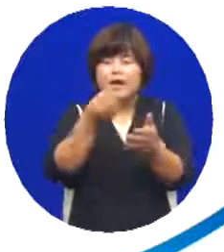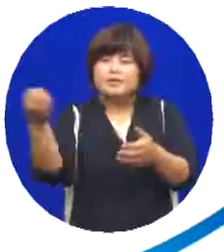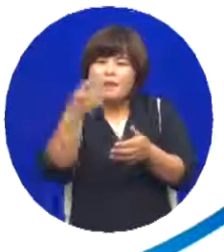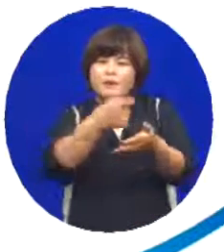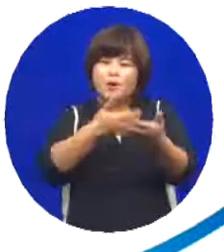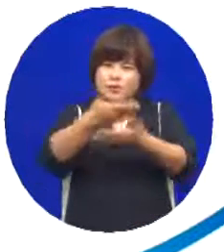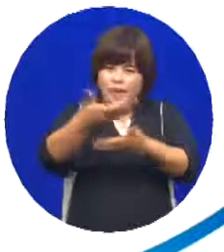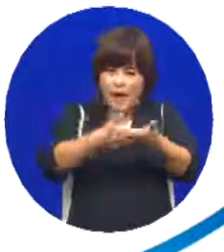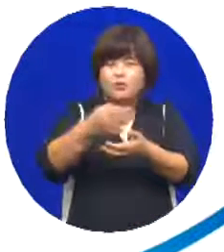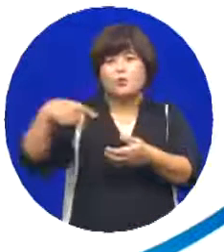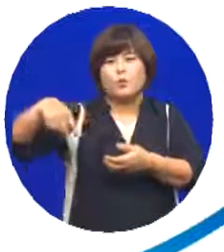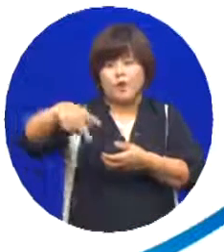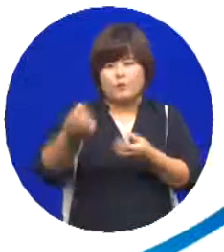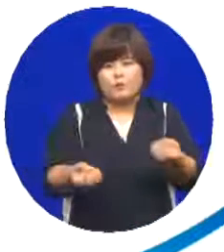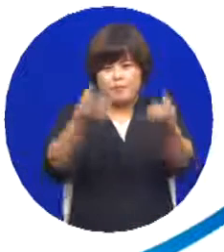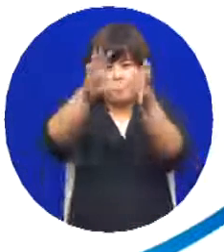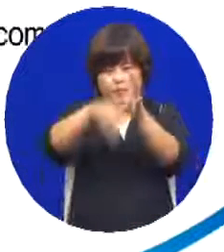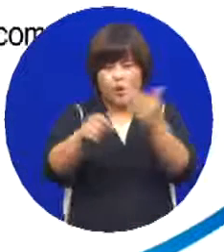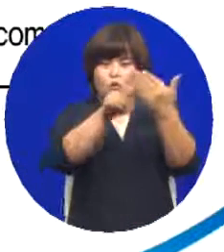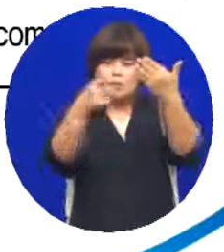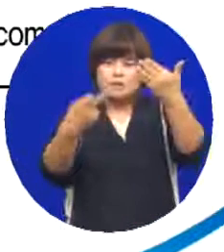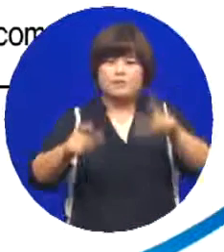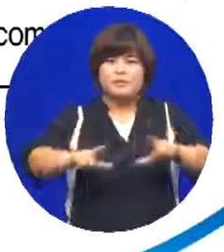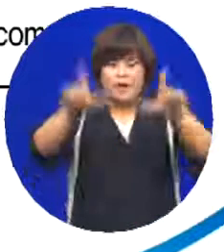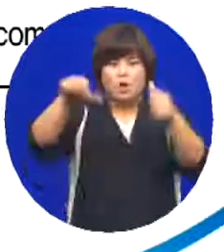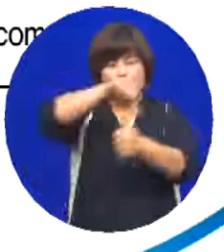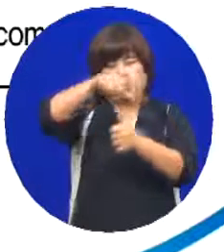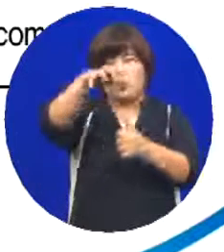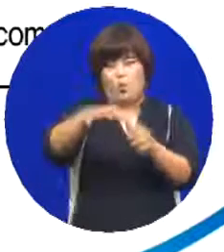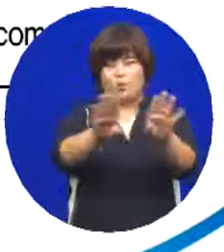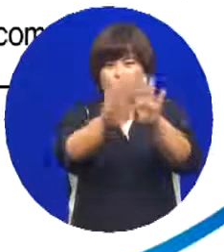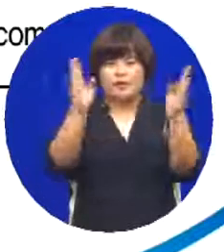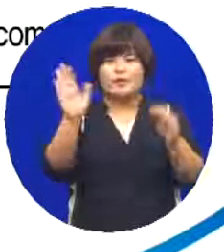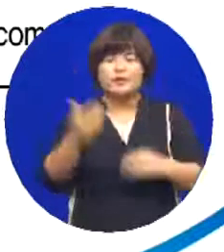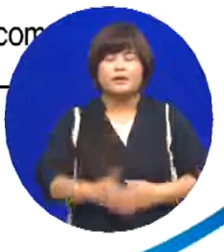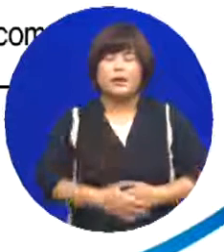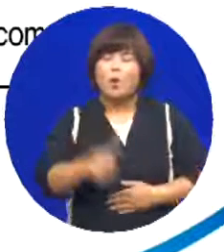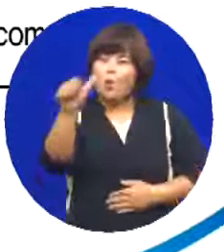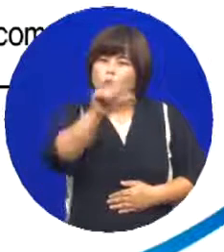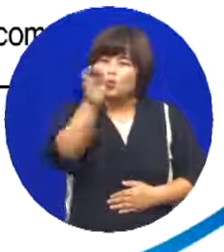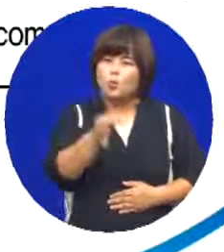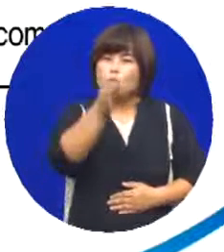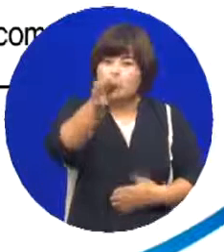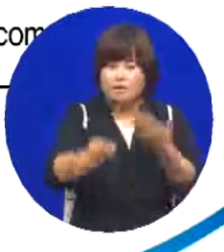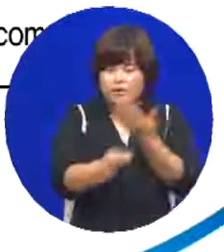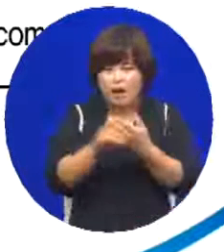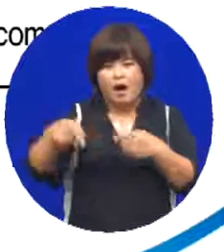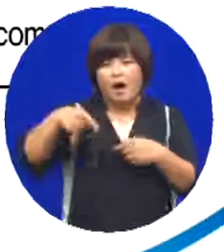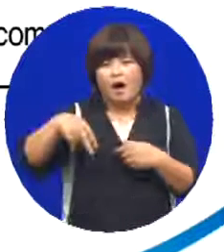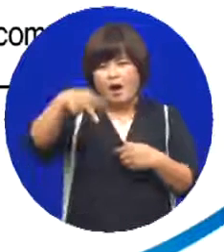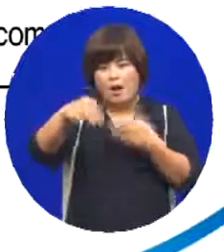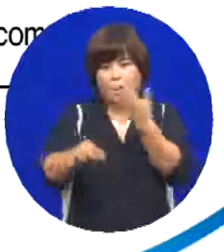용인시와 삼성이 함께하는 나눔 워킹 페스티벌이 오는 9월 12일 용인 종합운동장에서 열립니다. 5,000원의 참가비를